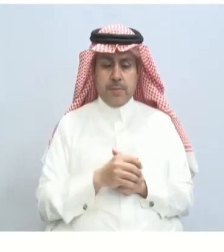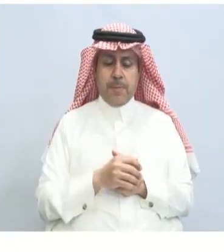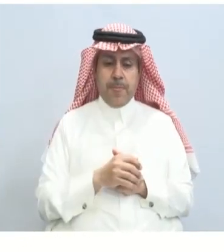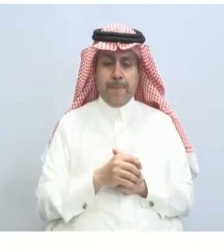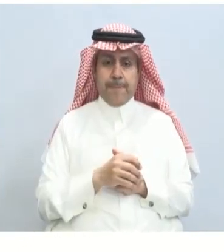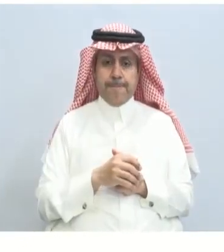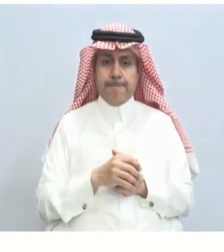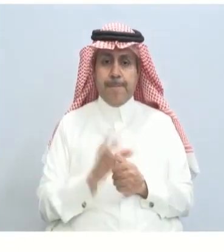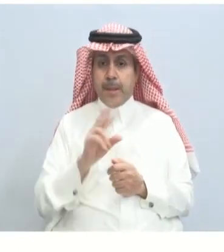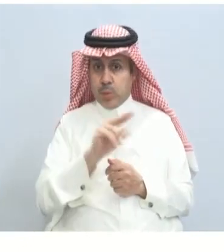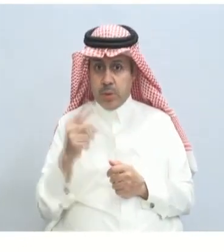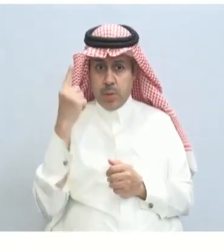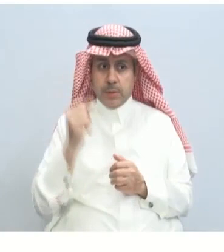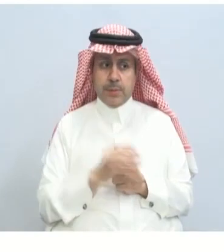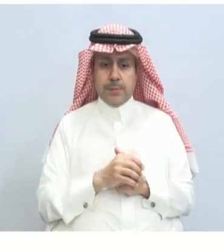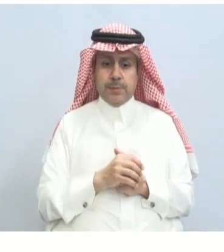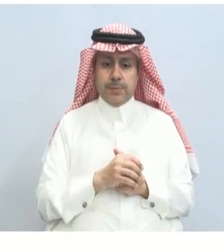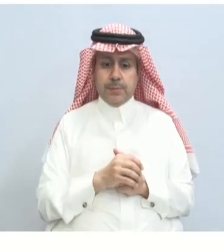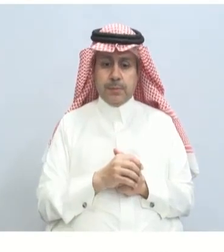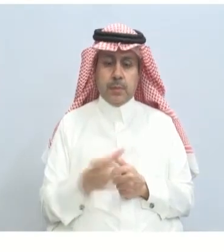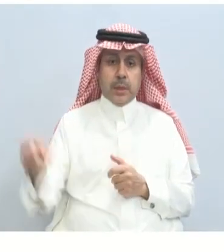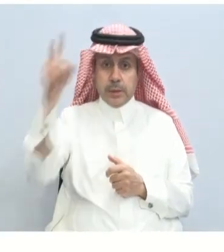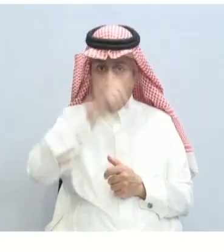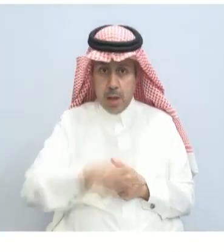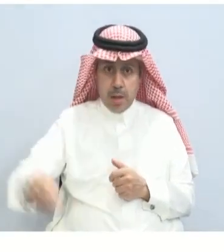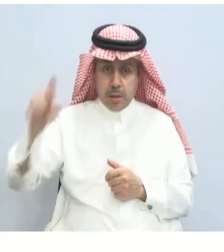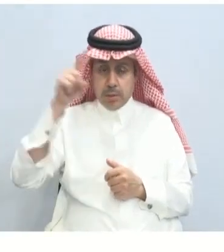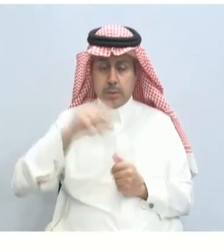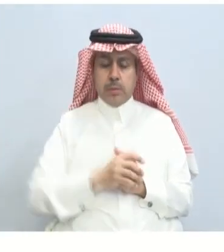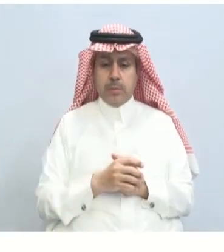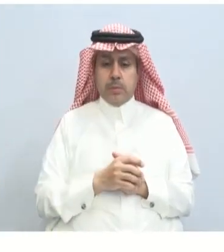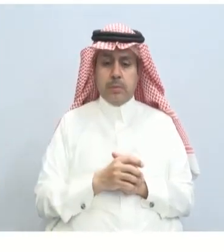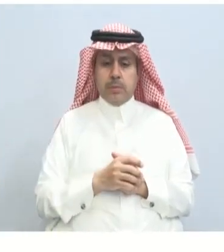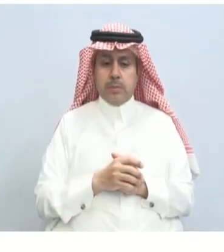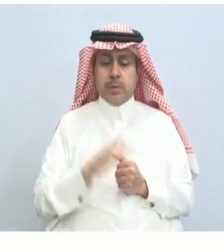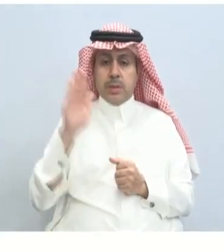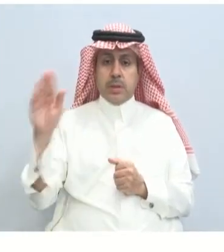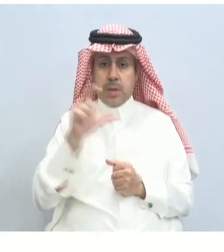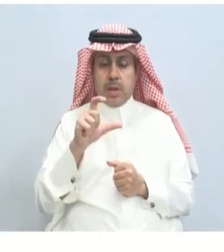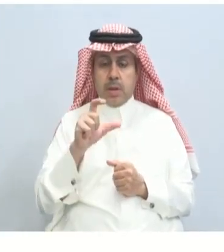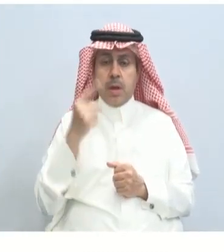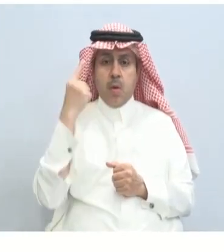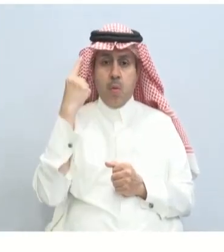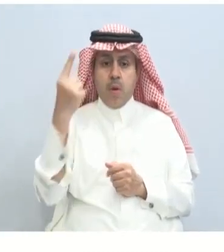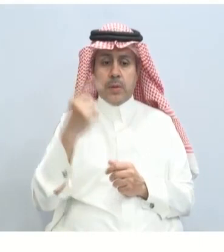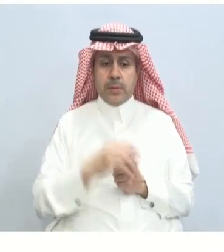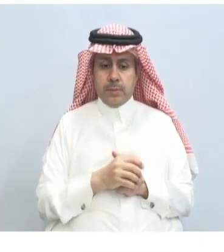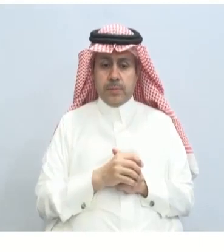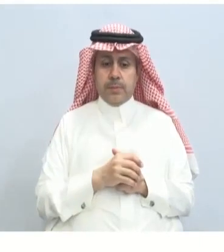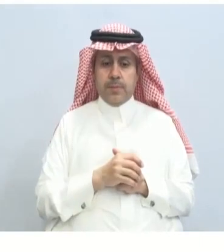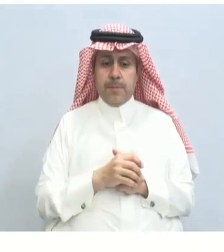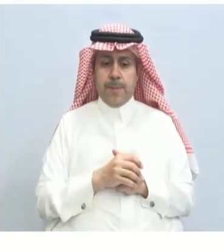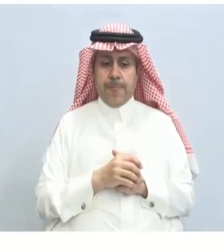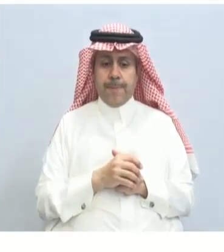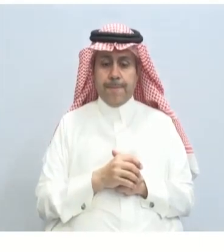تساوي واحد طيب في دائره الوحده متى الساين يساوي واحد متى الساين يساوي واحد نعرف احنا